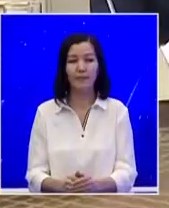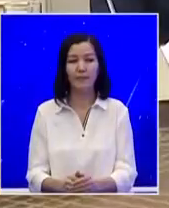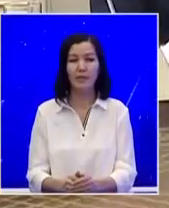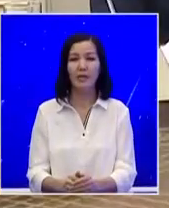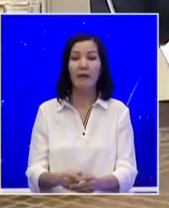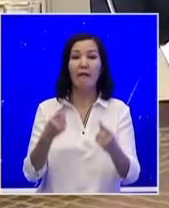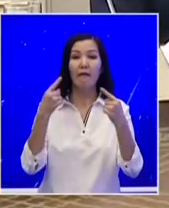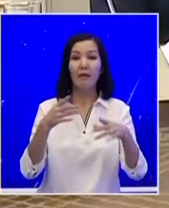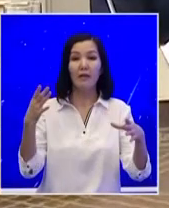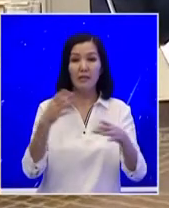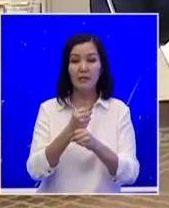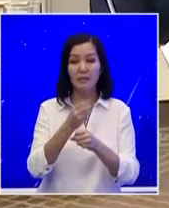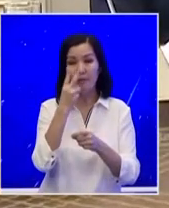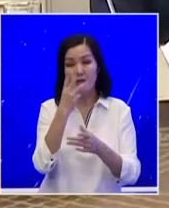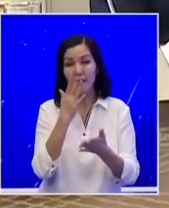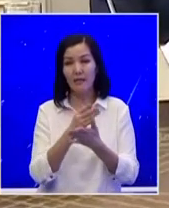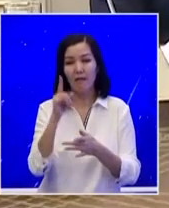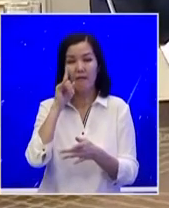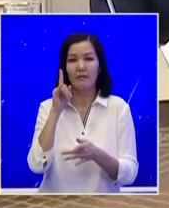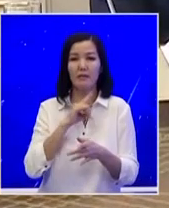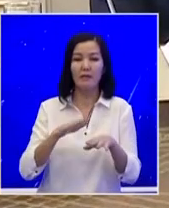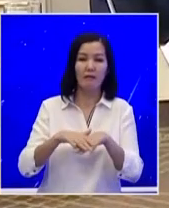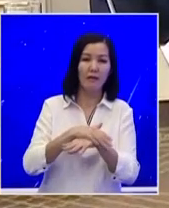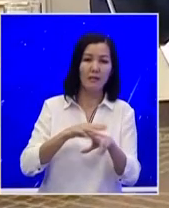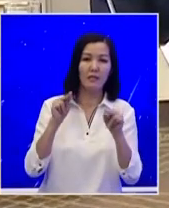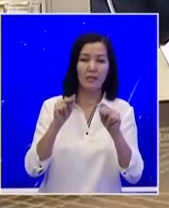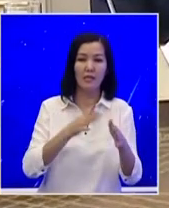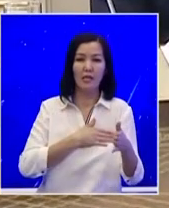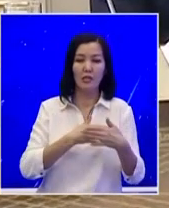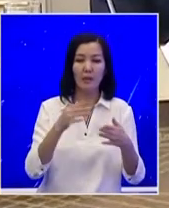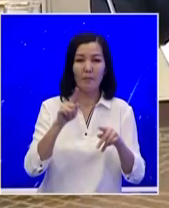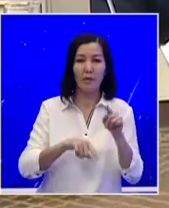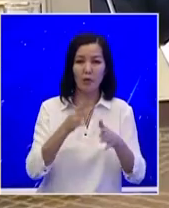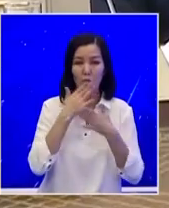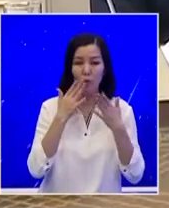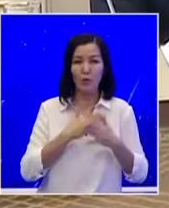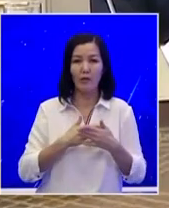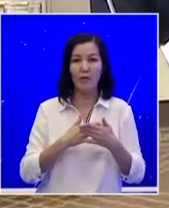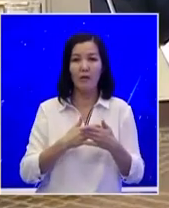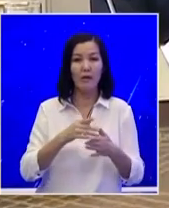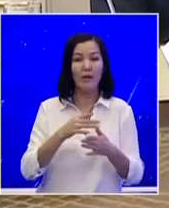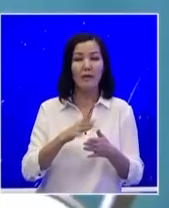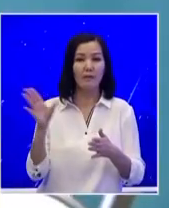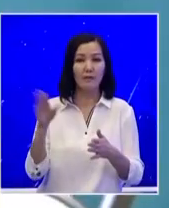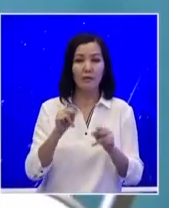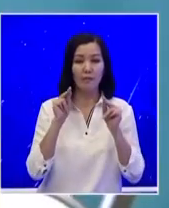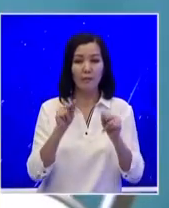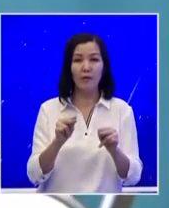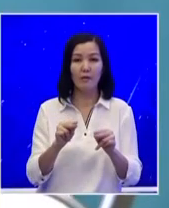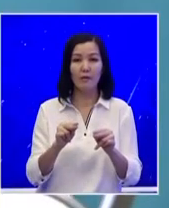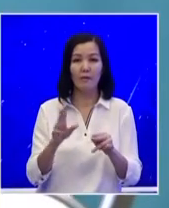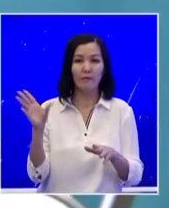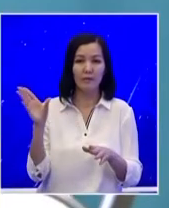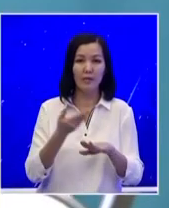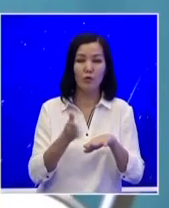Кризис показал, что Казахстан – это нация настоящих патриотов. В этом нет никаких сомнений. Сообща, мы справимся